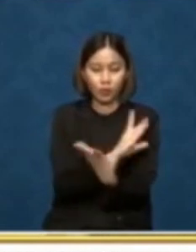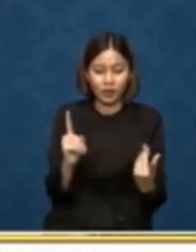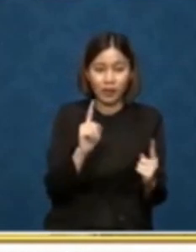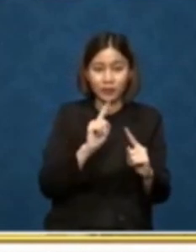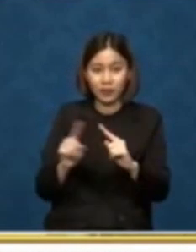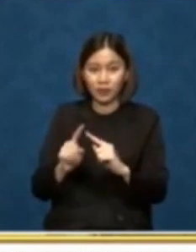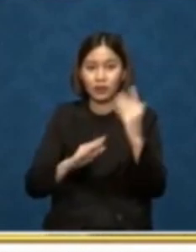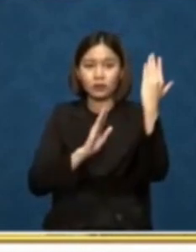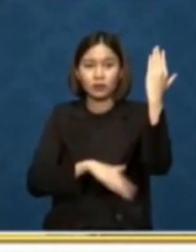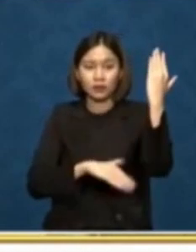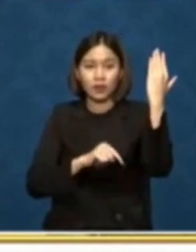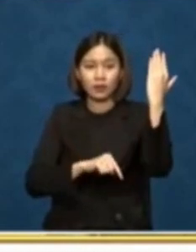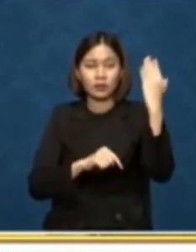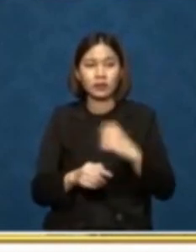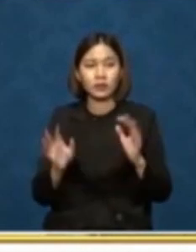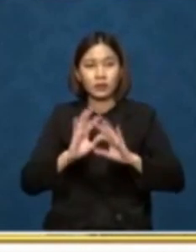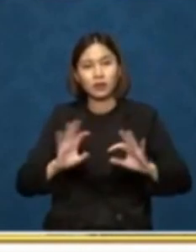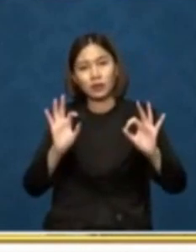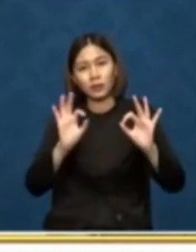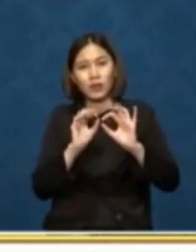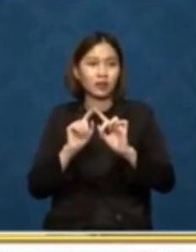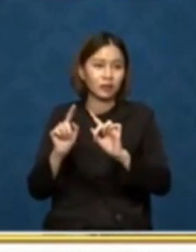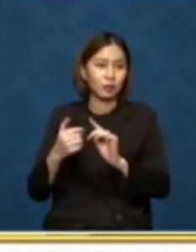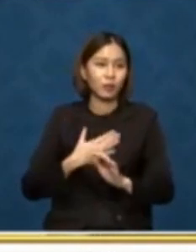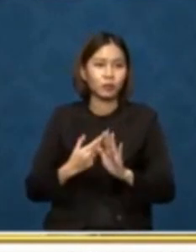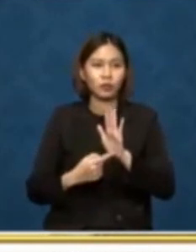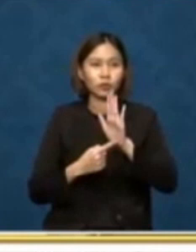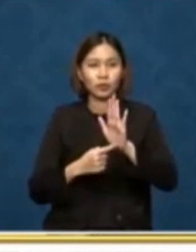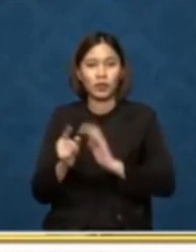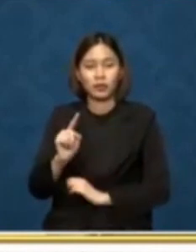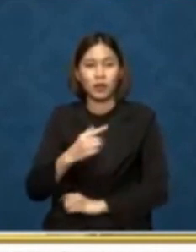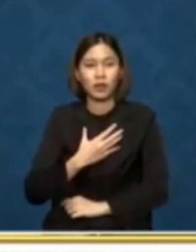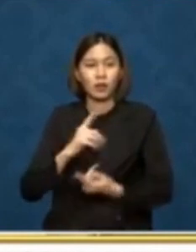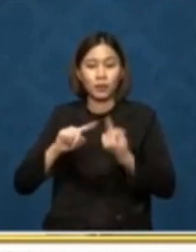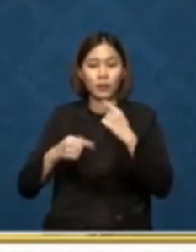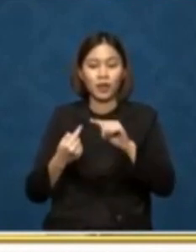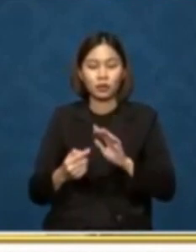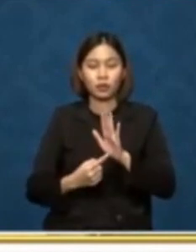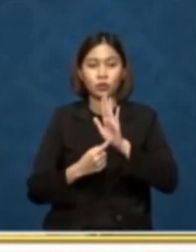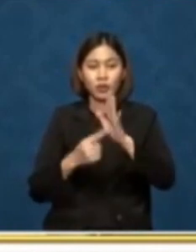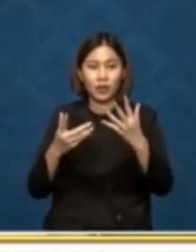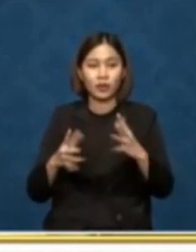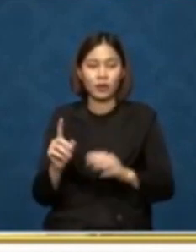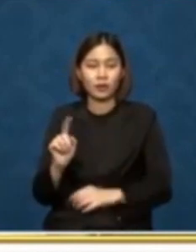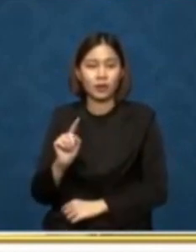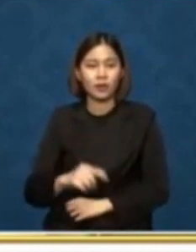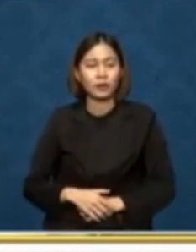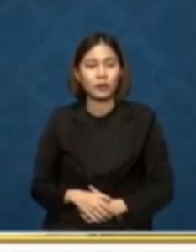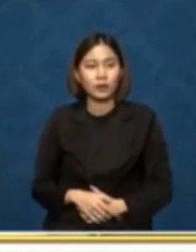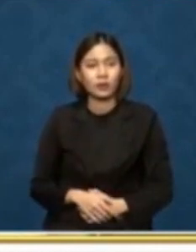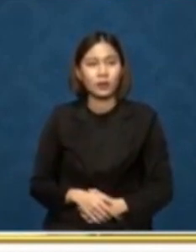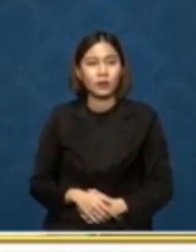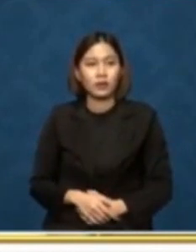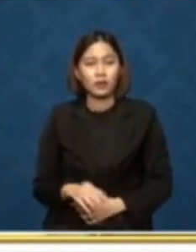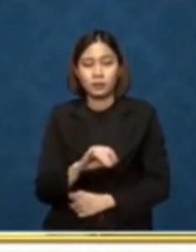พหุวัฒนธรรมที่นั่นนะครับแม้กระทั่งเรืื่องเล็กน้อยนะผมยกตัวอย่างนะครับเพื่อนผมยกตัวอย่างเมื่อกี้นะ